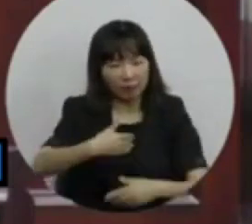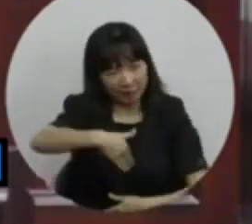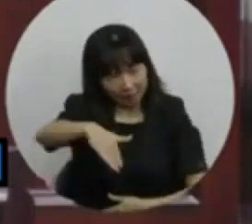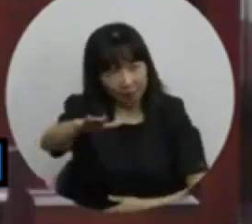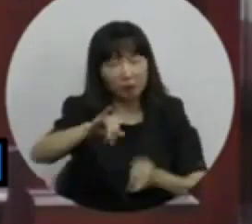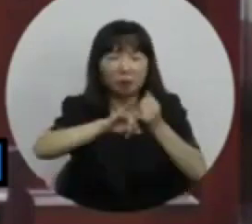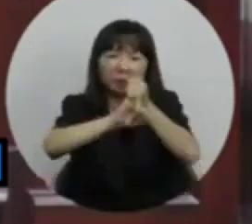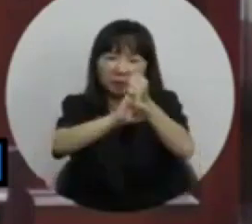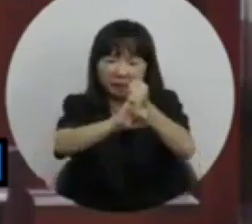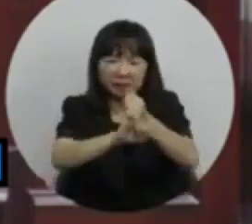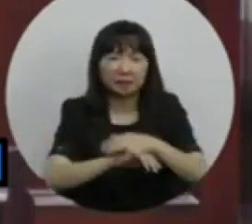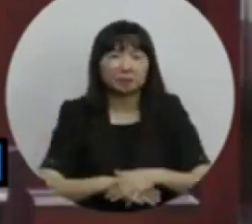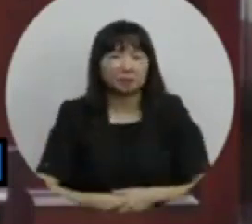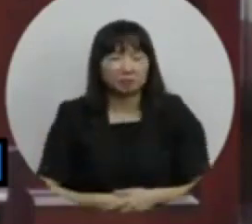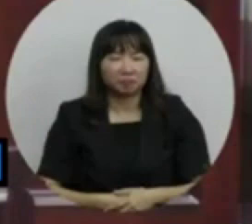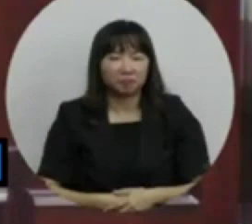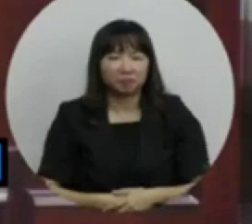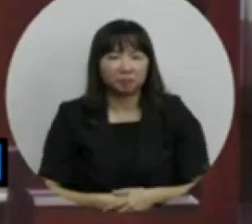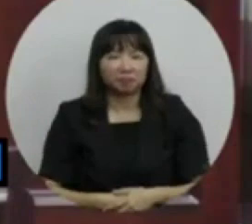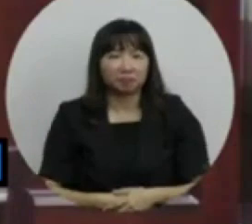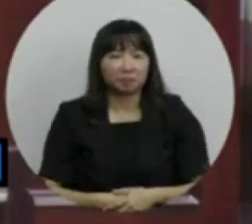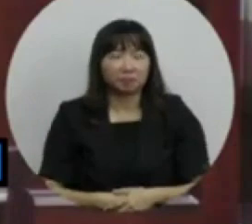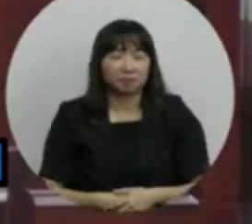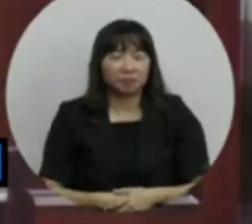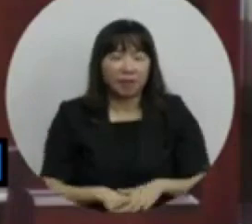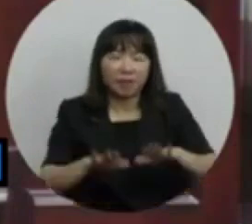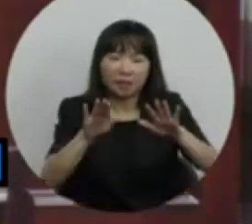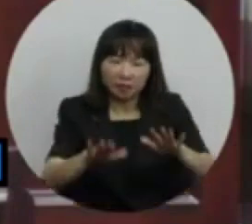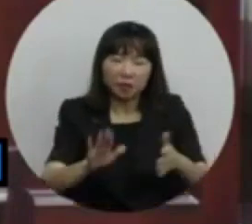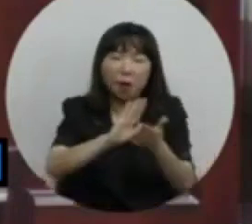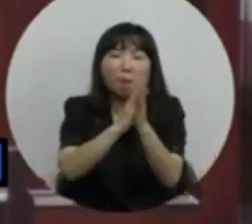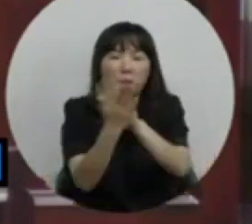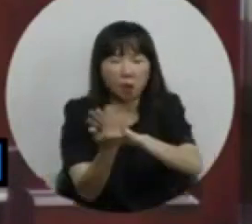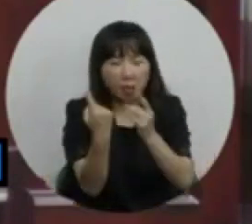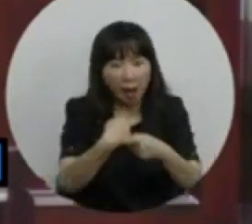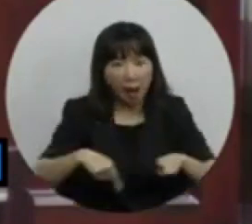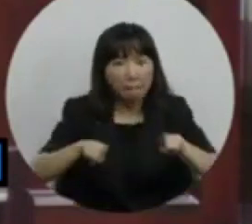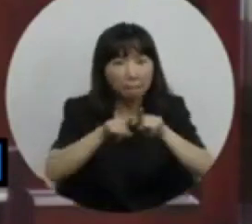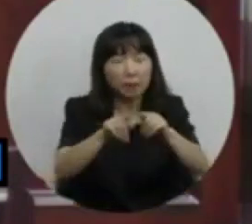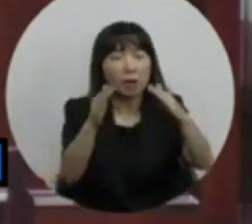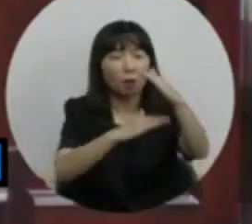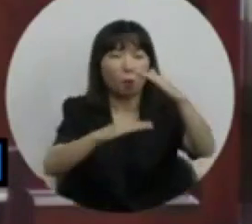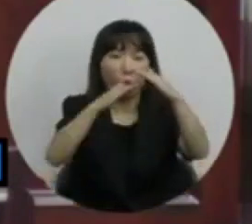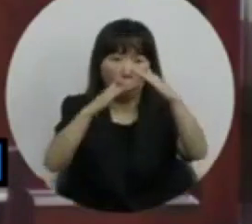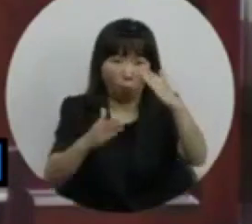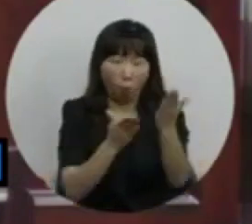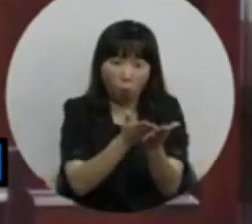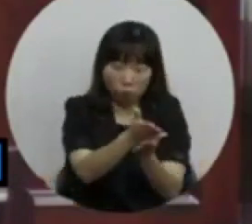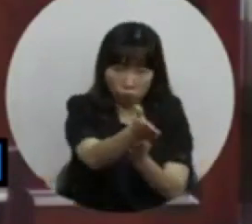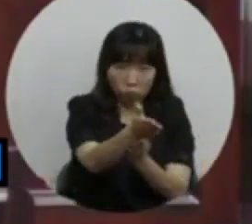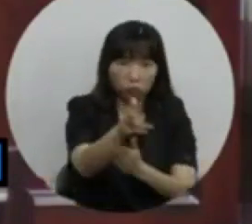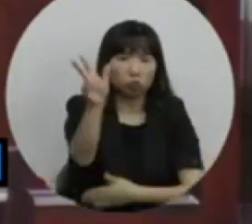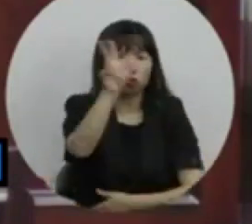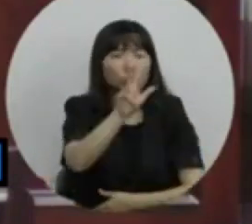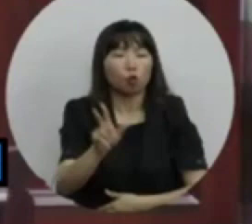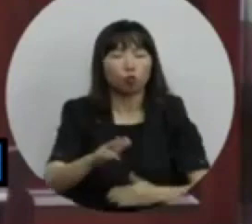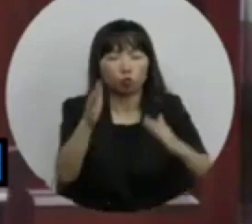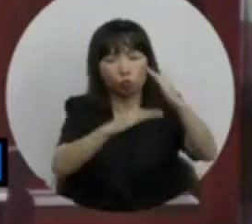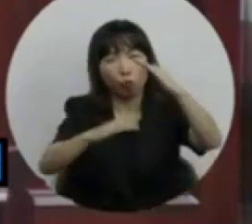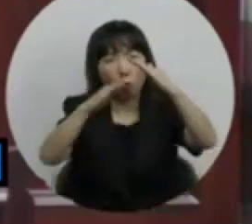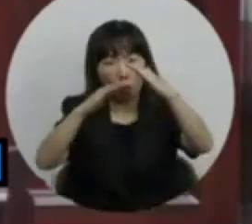펼쳐나가겠습니다. 이러한 민간에서의 변화와 함께 공공 부분에 있어서는 전국